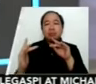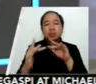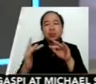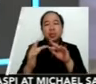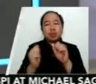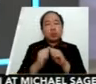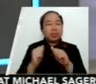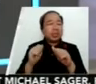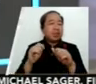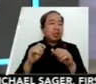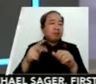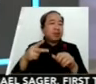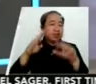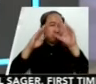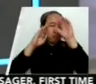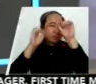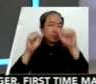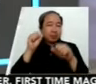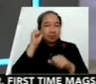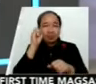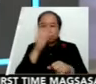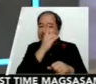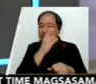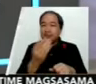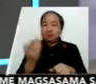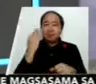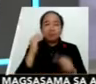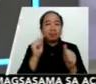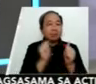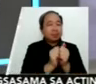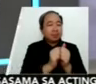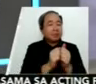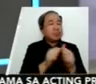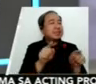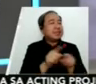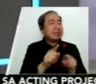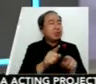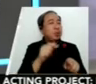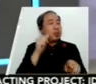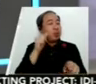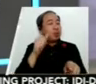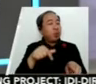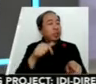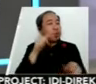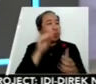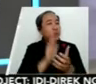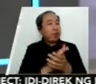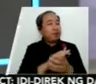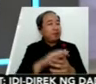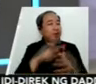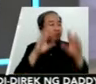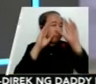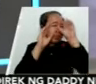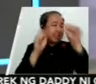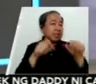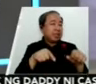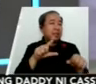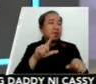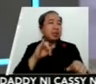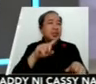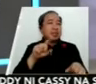niyang partido, maging kay First Lady Liza Araneta Marcos. Binatigos din ng ilan niyang kaanak ang